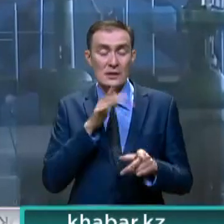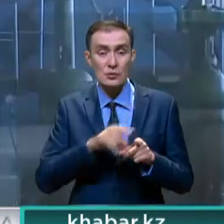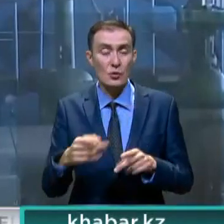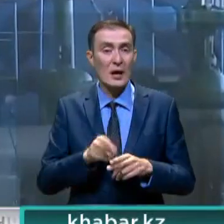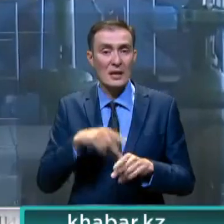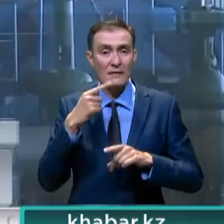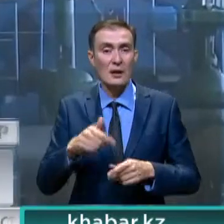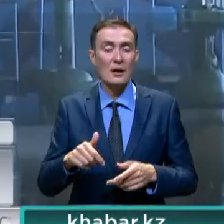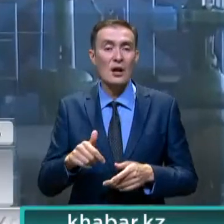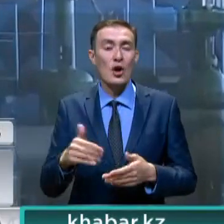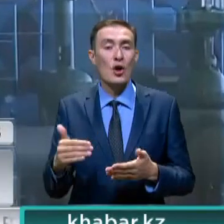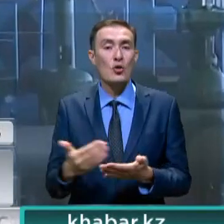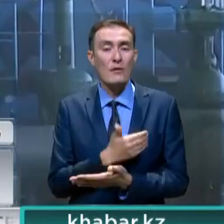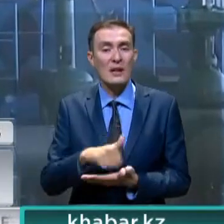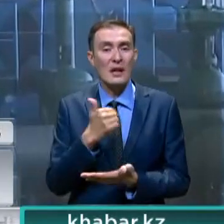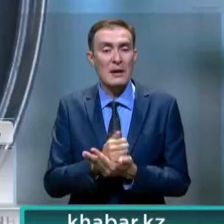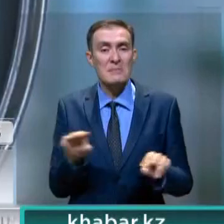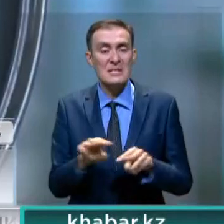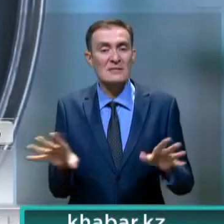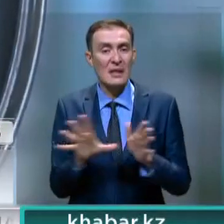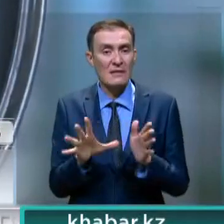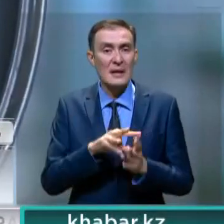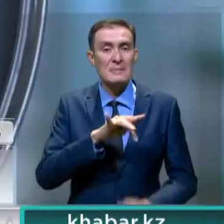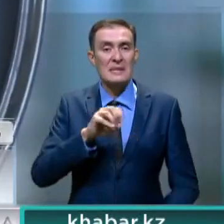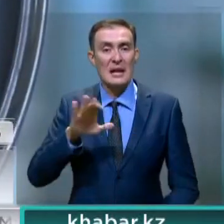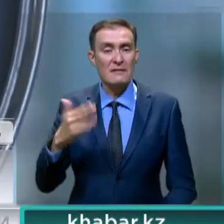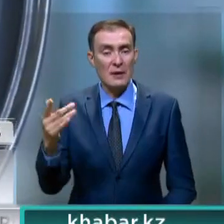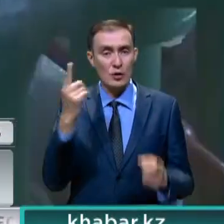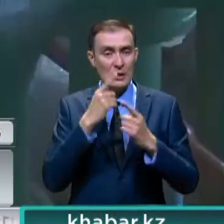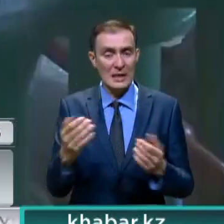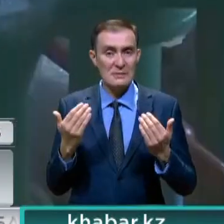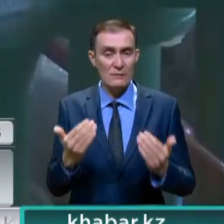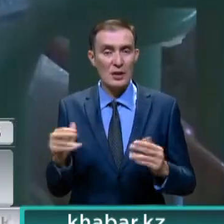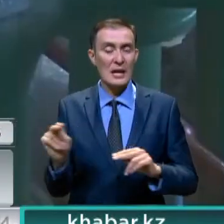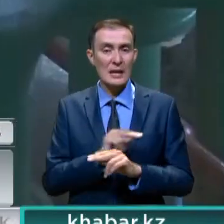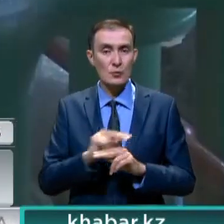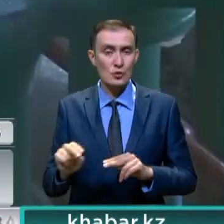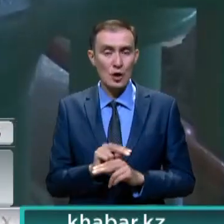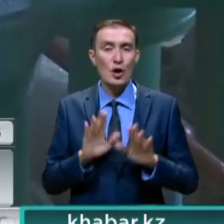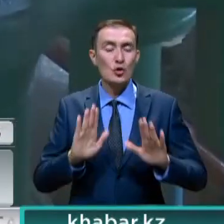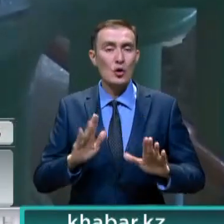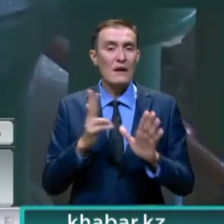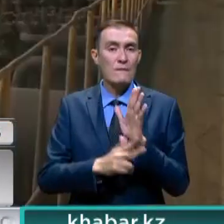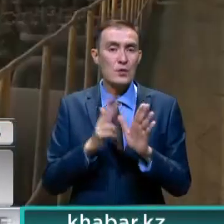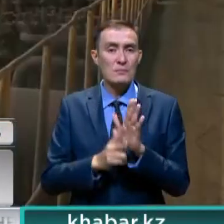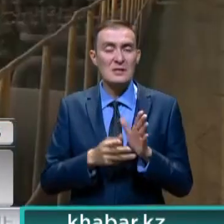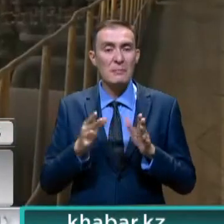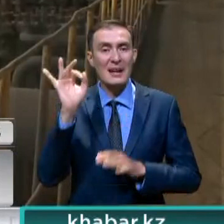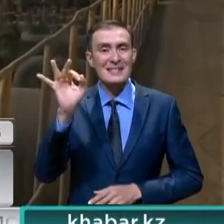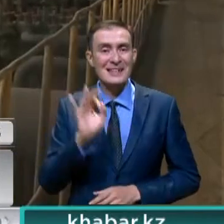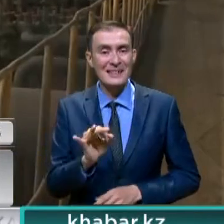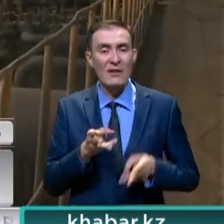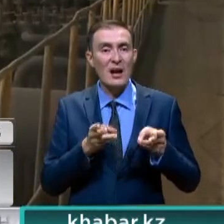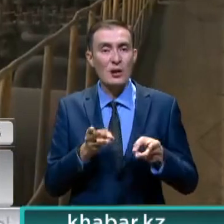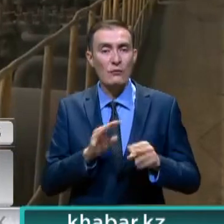отметил новоиспеченный глава Минэнерго Мирзагалиев. По его данным, на сегодня отремонтировано только